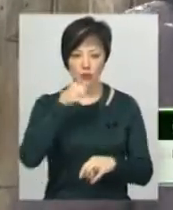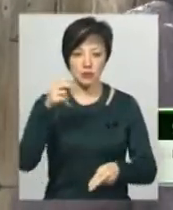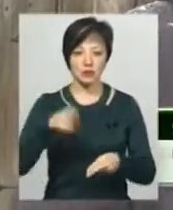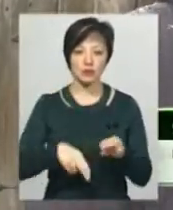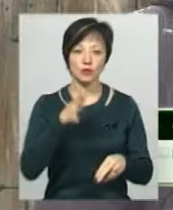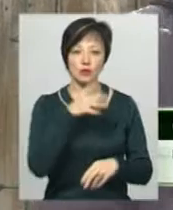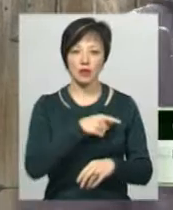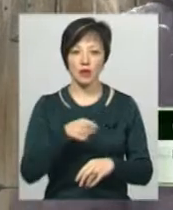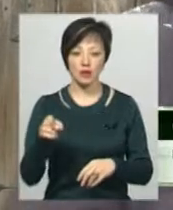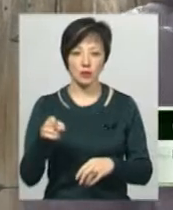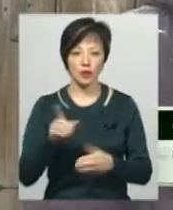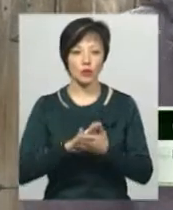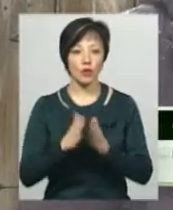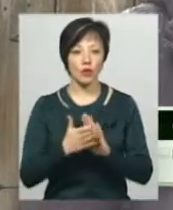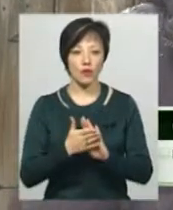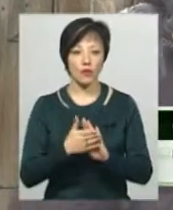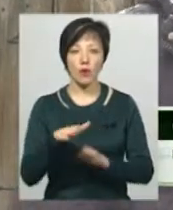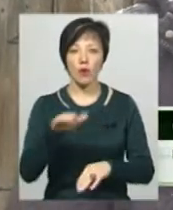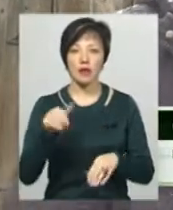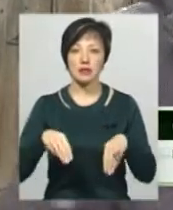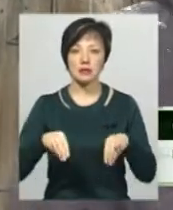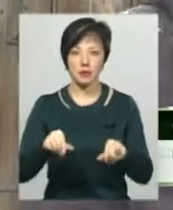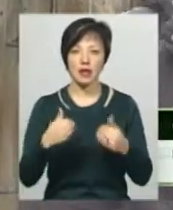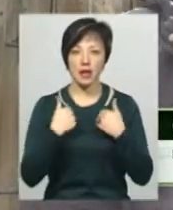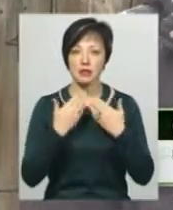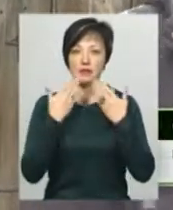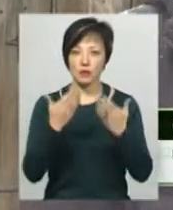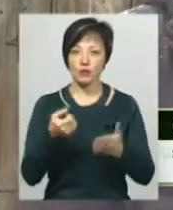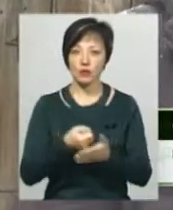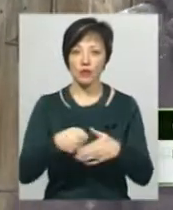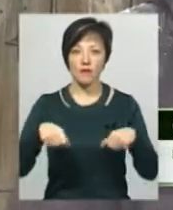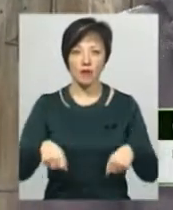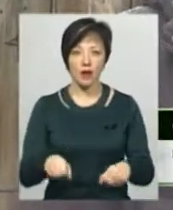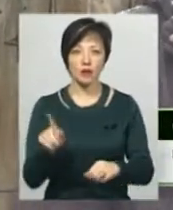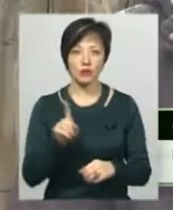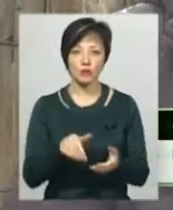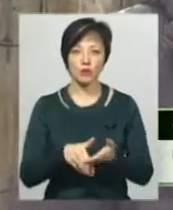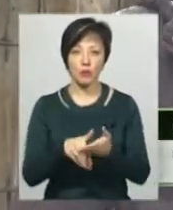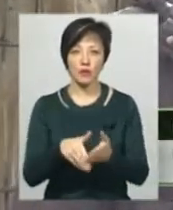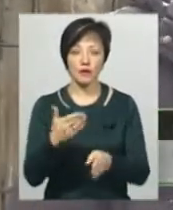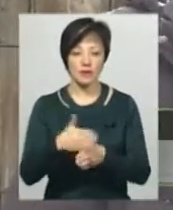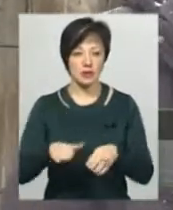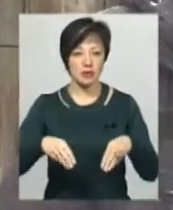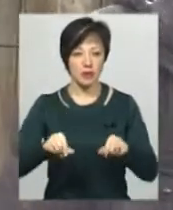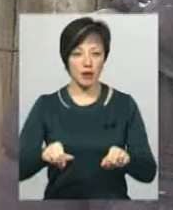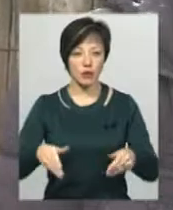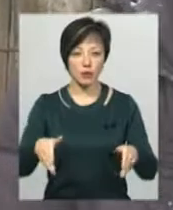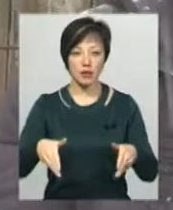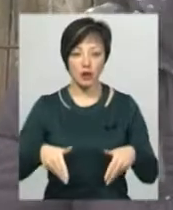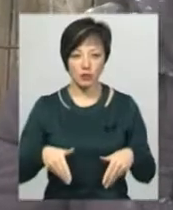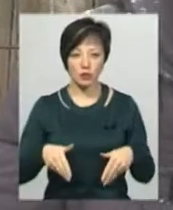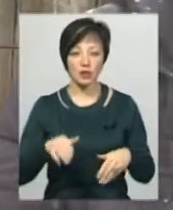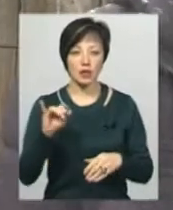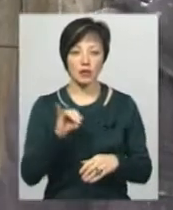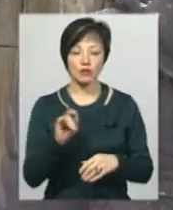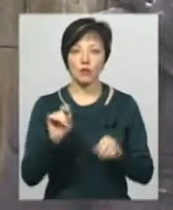термін договору по оренді землі. Я звернувся знову до влади, щоб допомогли виділити земельну ділянку.